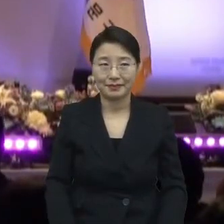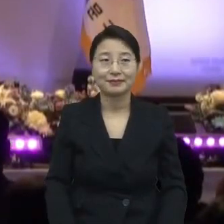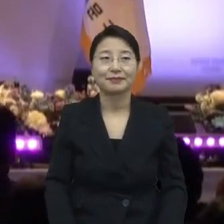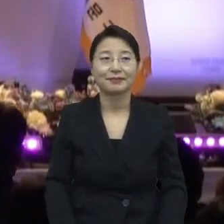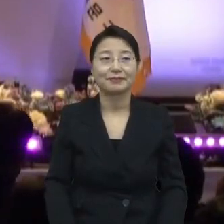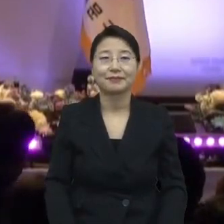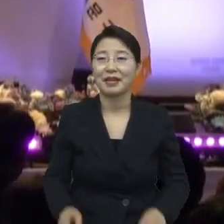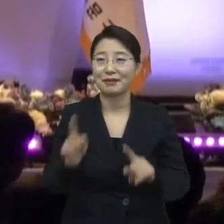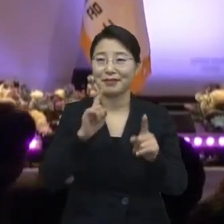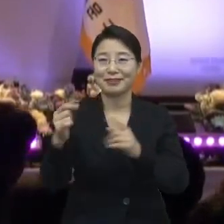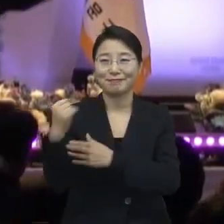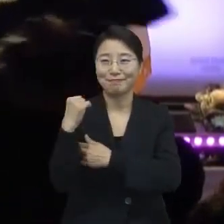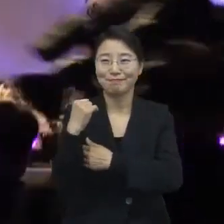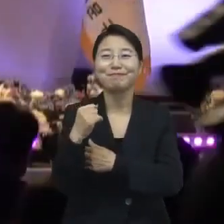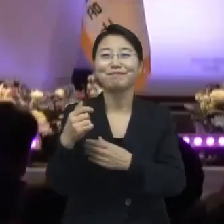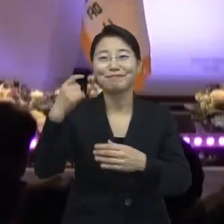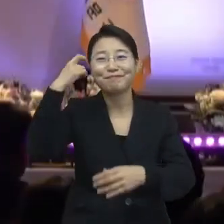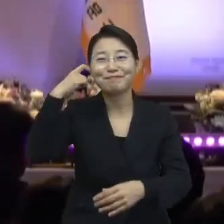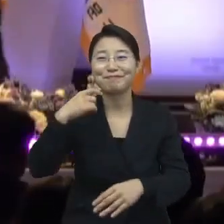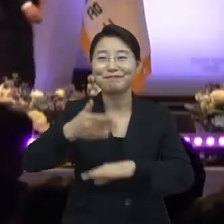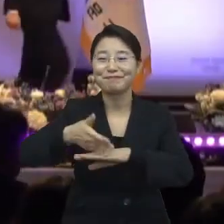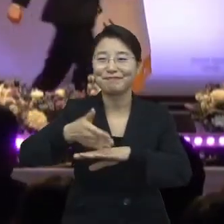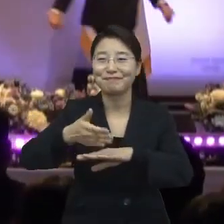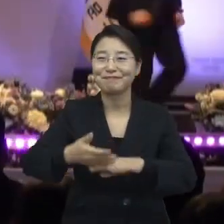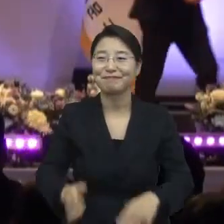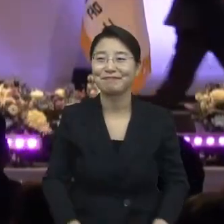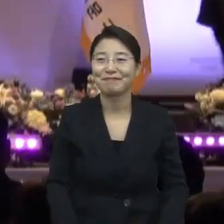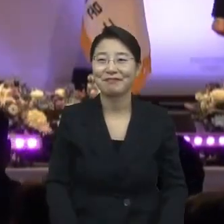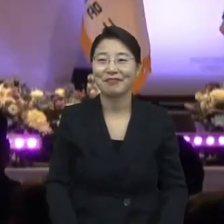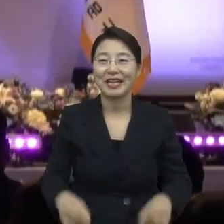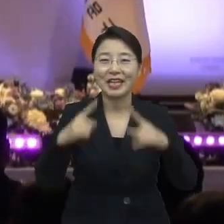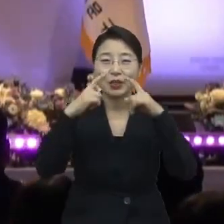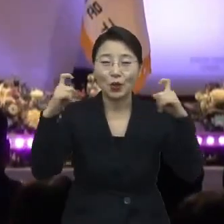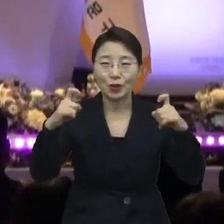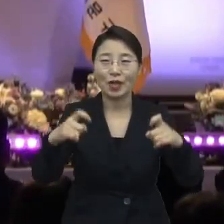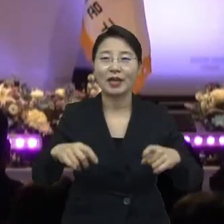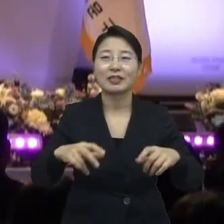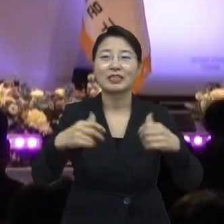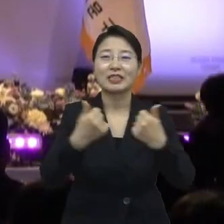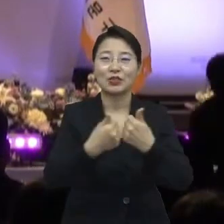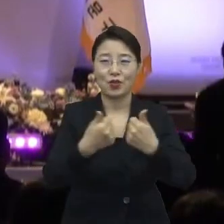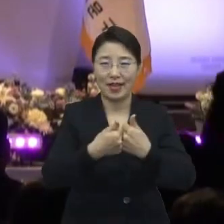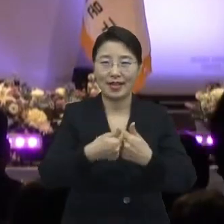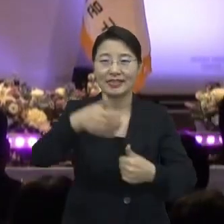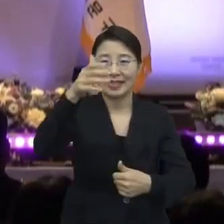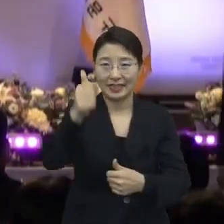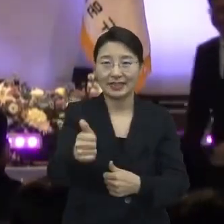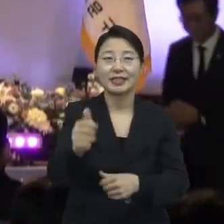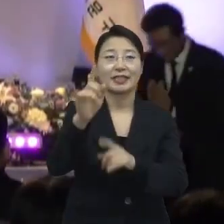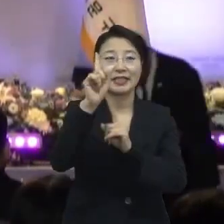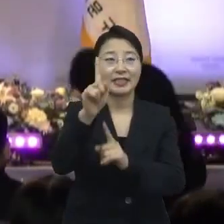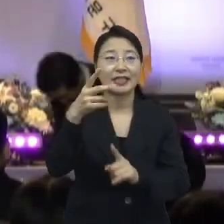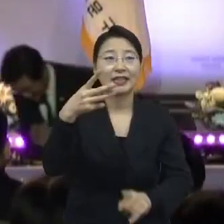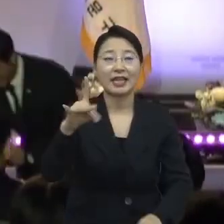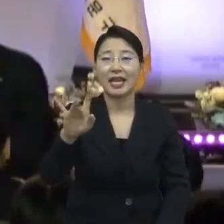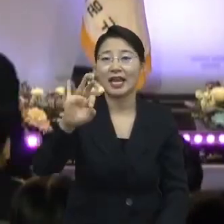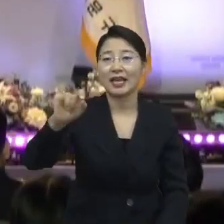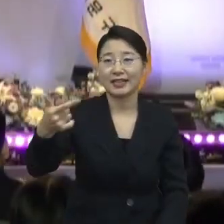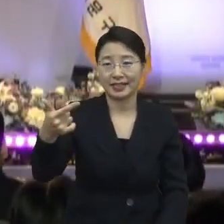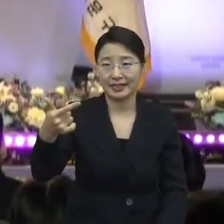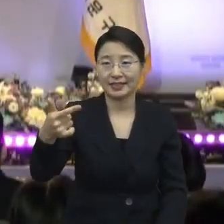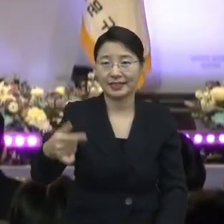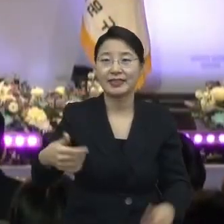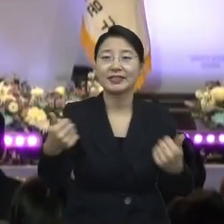힘찬 말씀 감사드립니다. 다음은 동대문구 의회 이태인 의장님의 축사가 있겠습니다. 큰